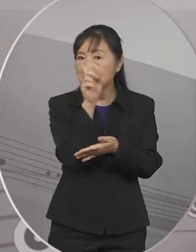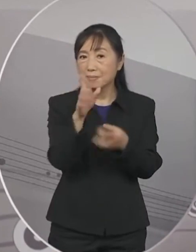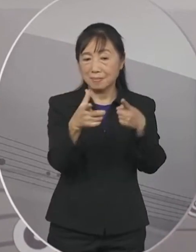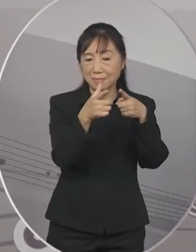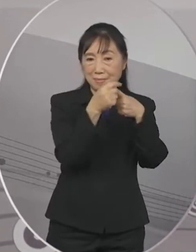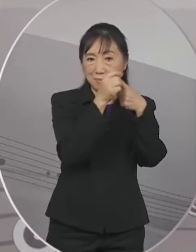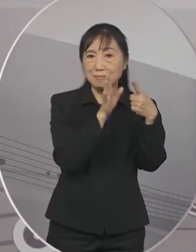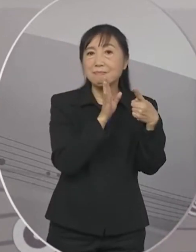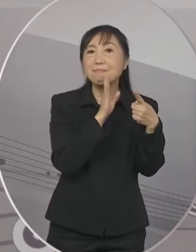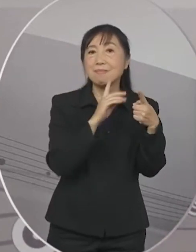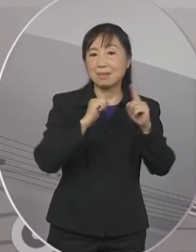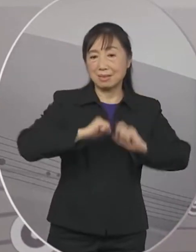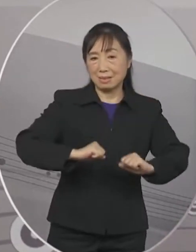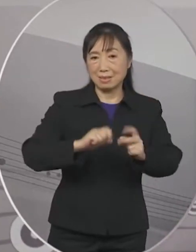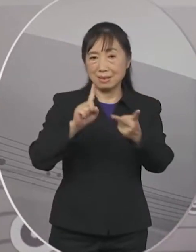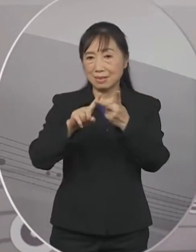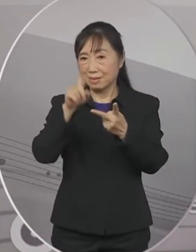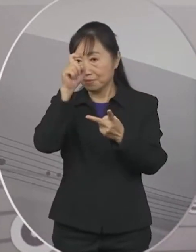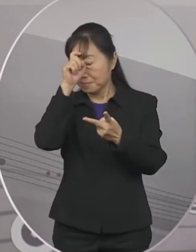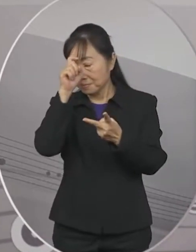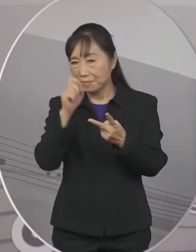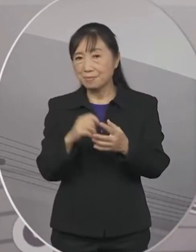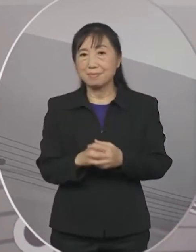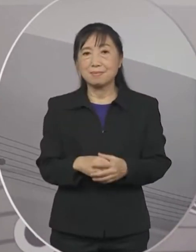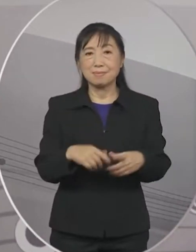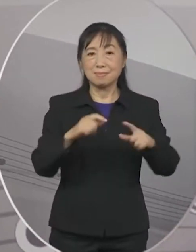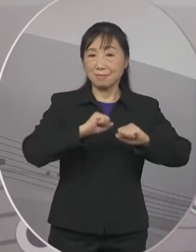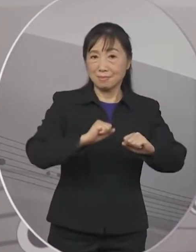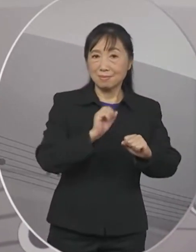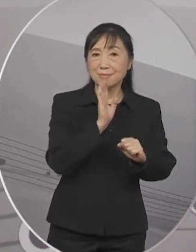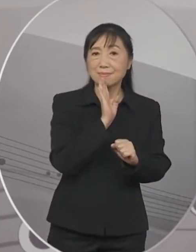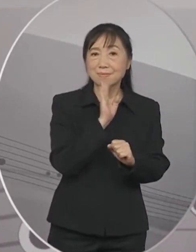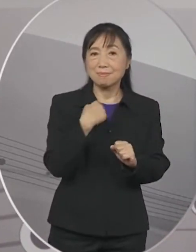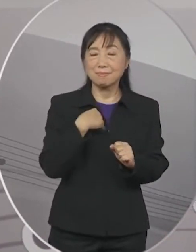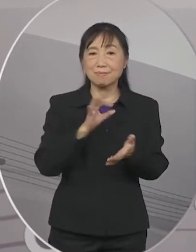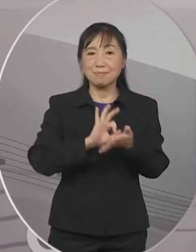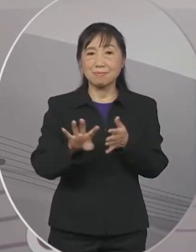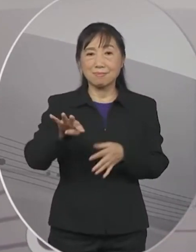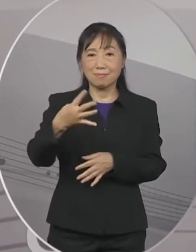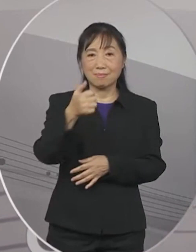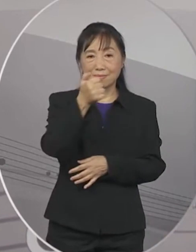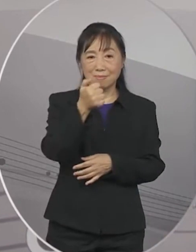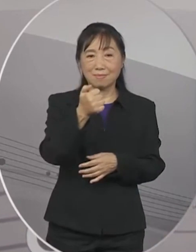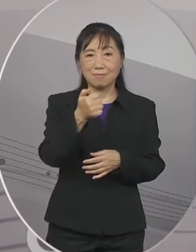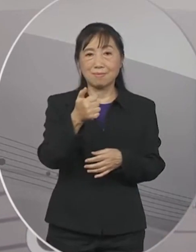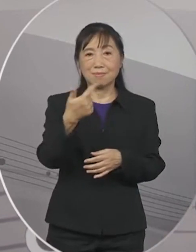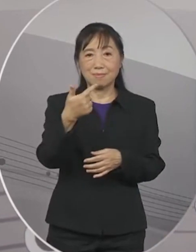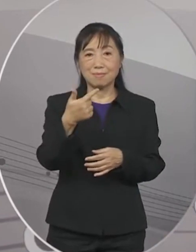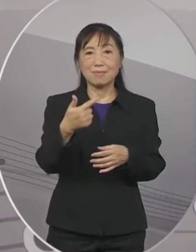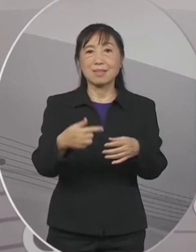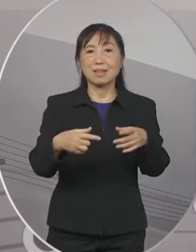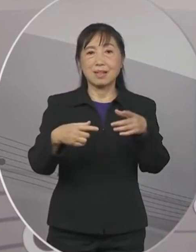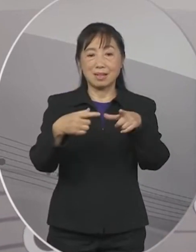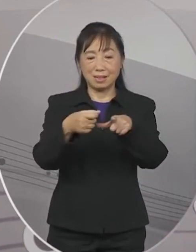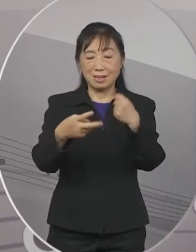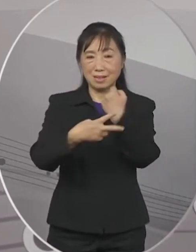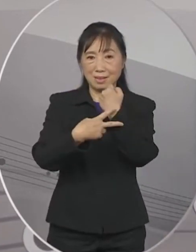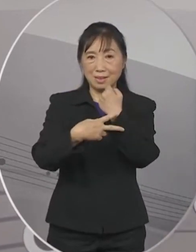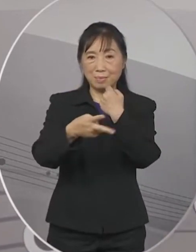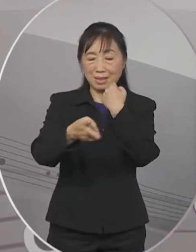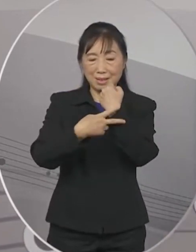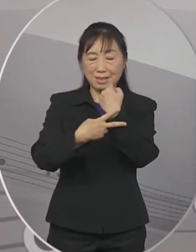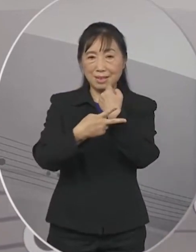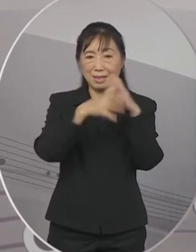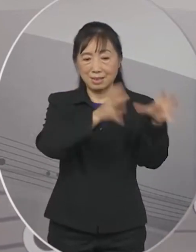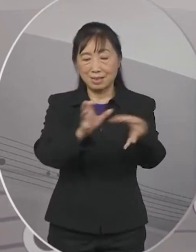康，一个是希望。健康的部分，我们就是用我们456个里的精准运动中心。那希